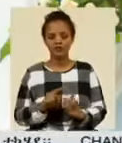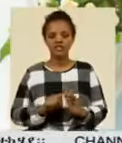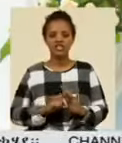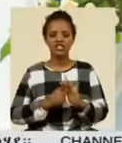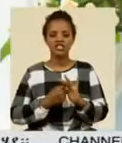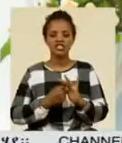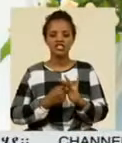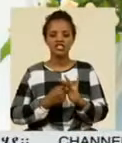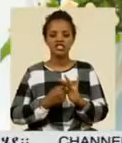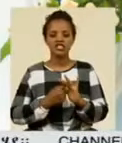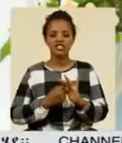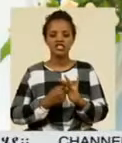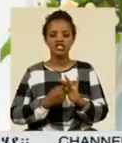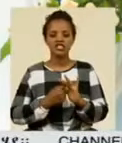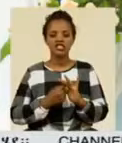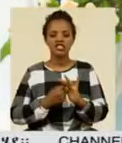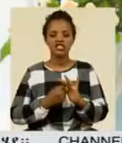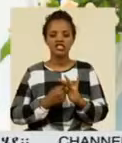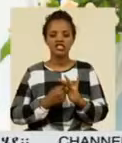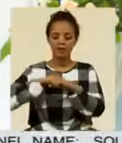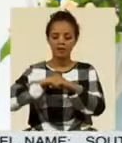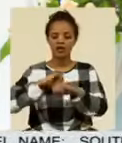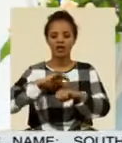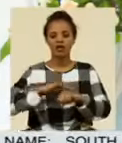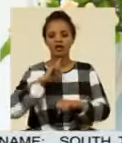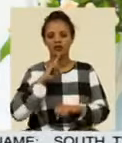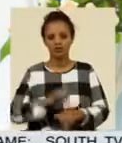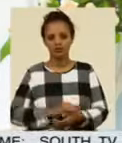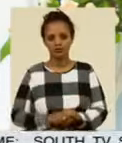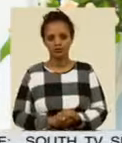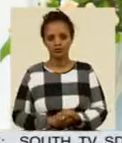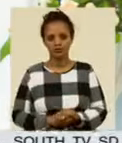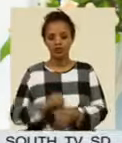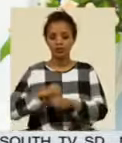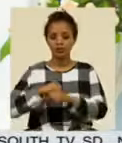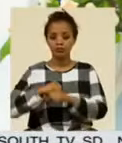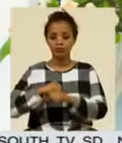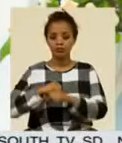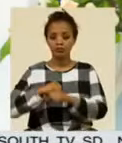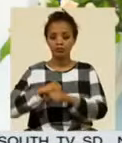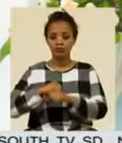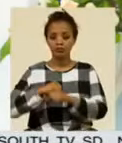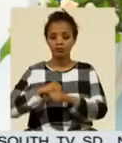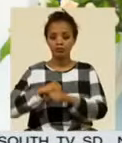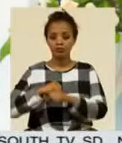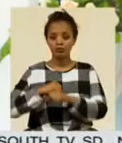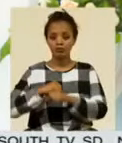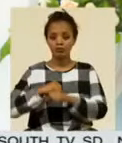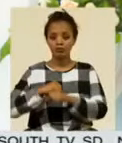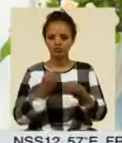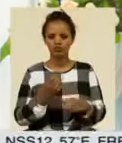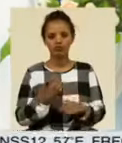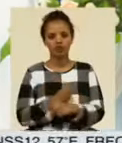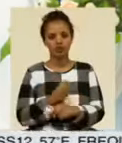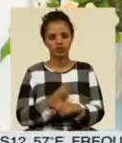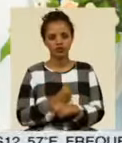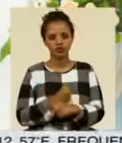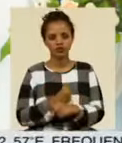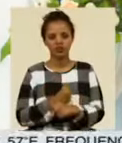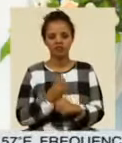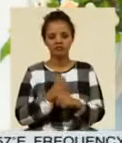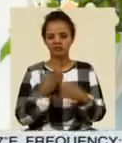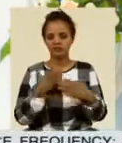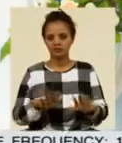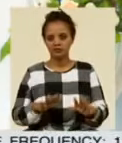ጥረት አሁንም መከላከል ላይ ነው። መከላከልን በተመለከተ ብዙ ስራዎች